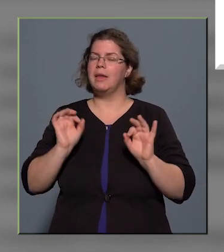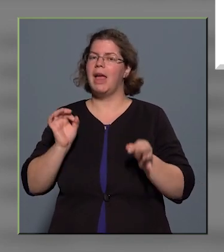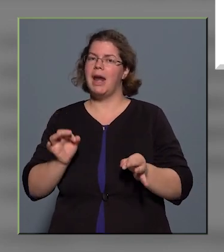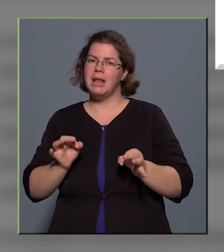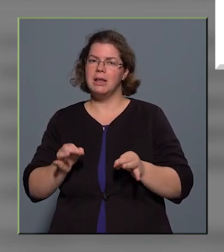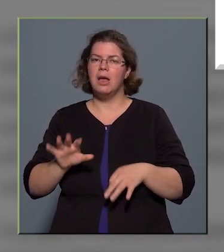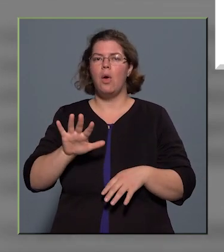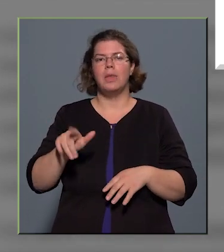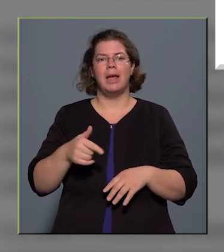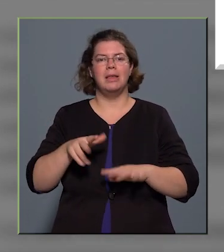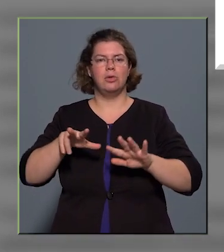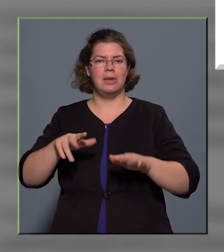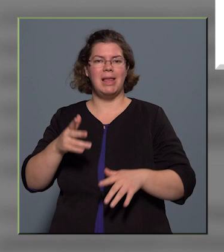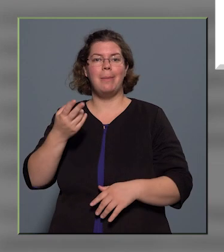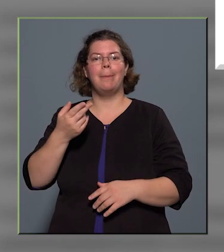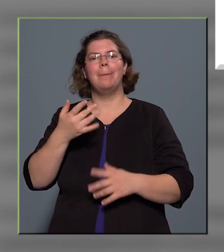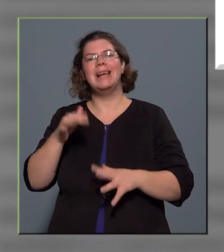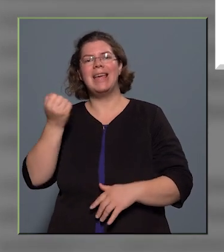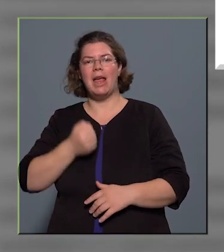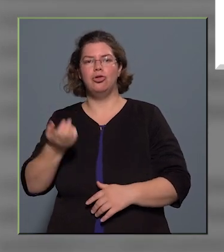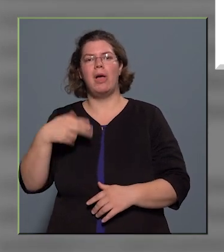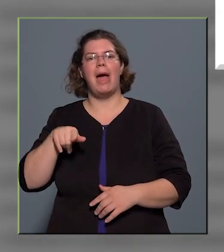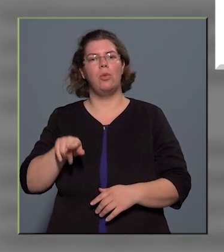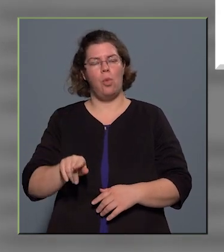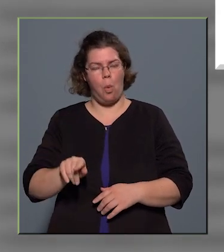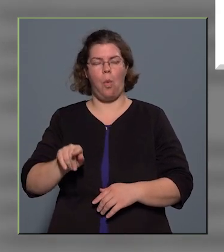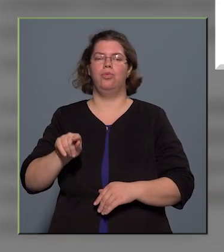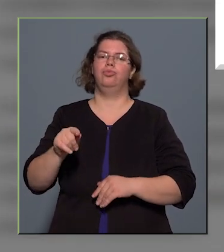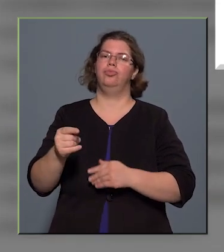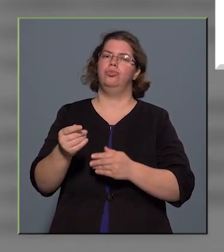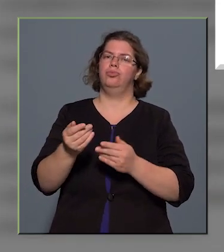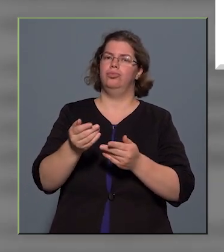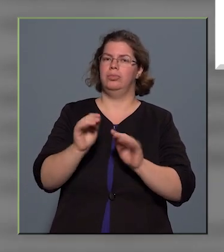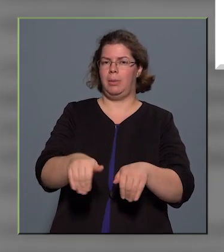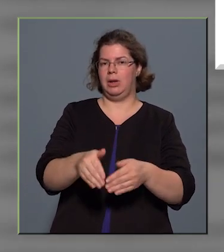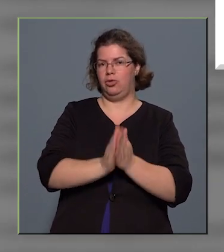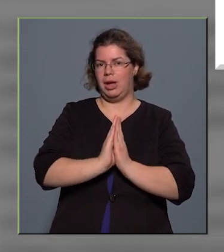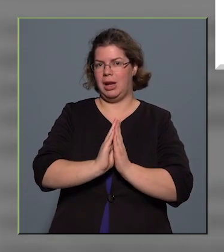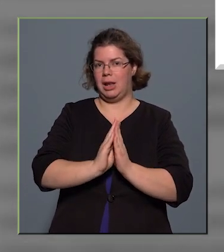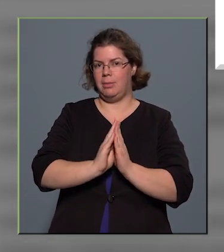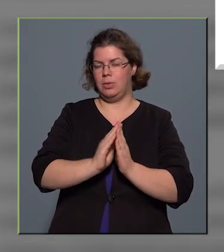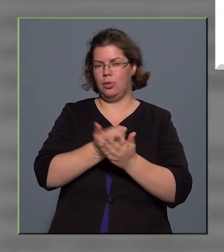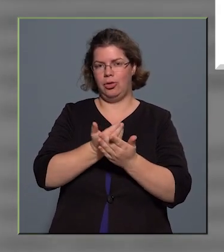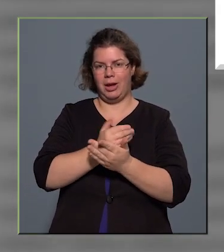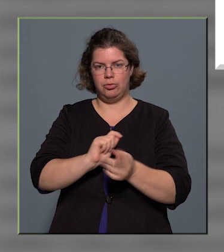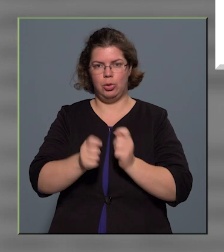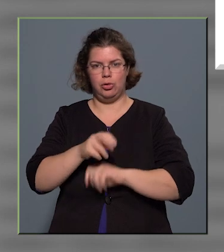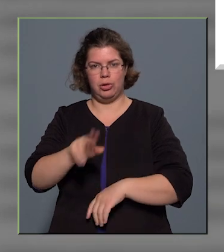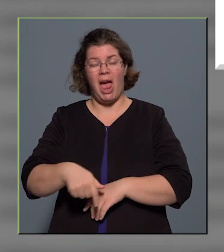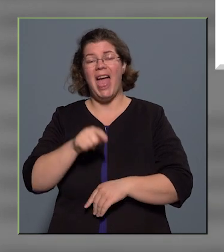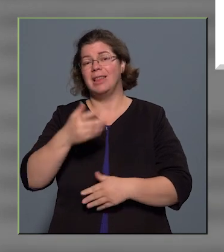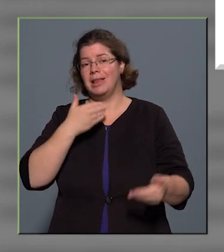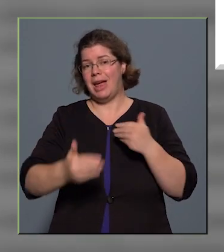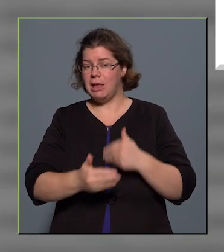eurós támogatási kérelem legszükségesebb módosításairól is. Éppen ezt a tárgyalási